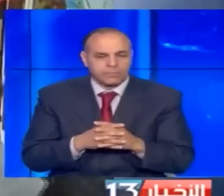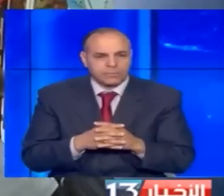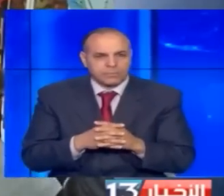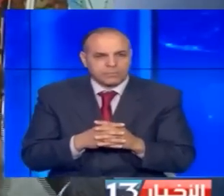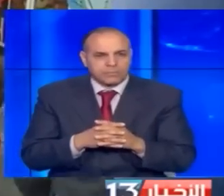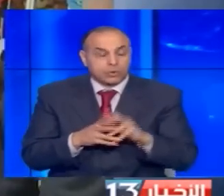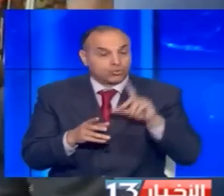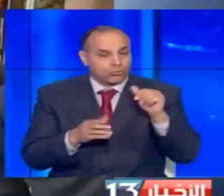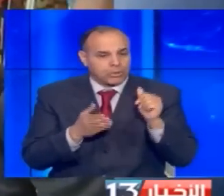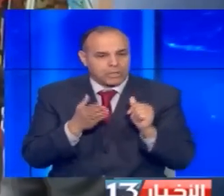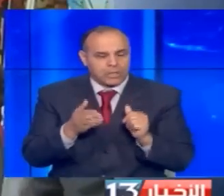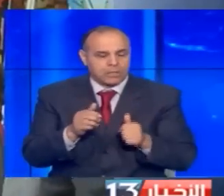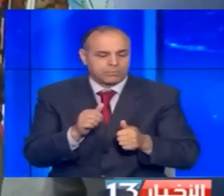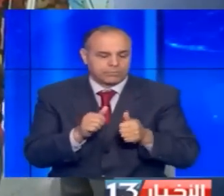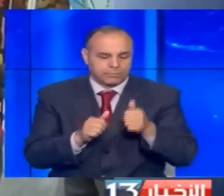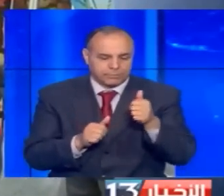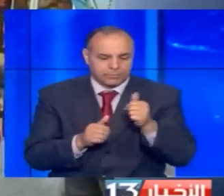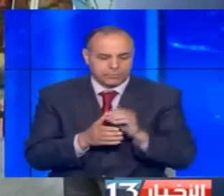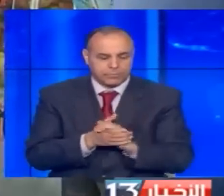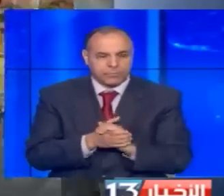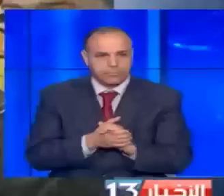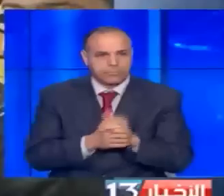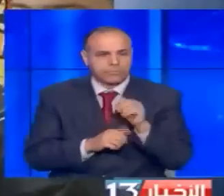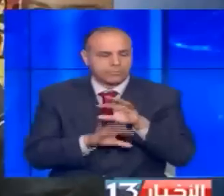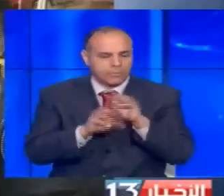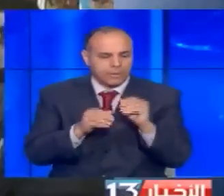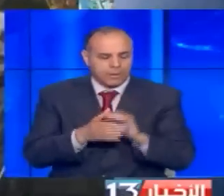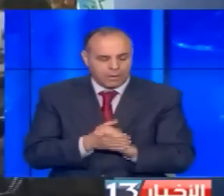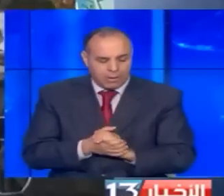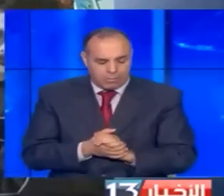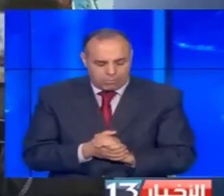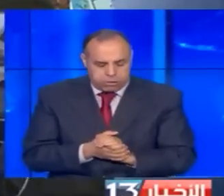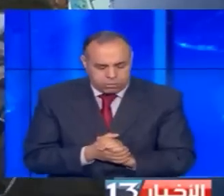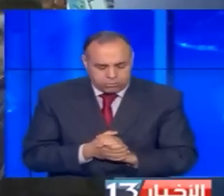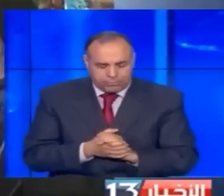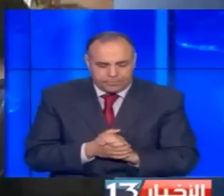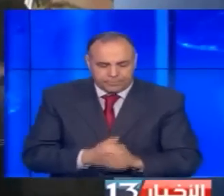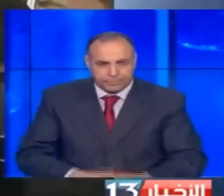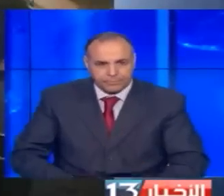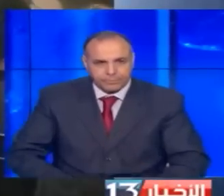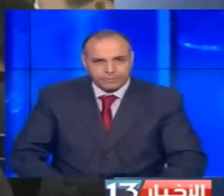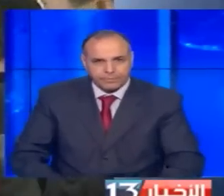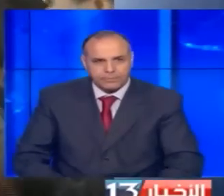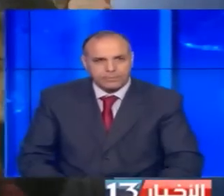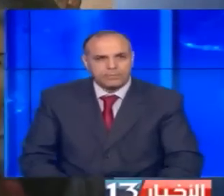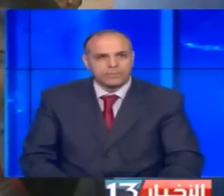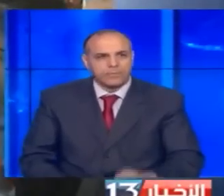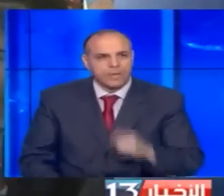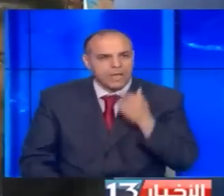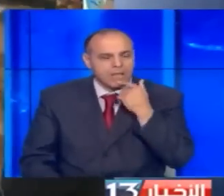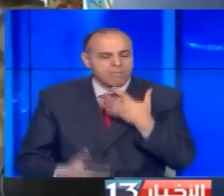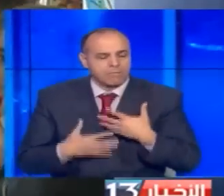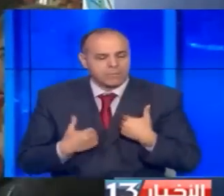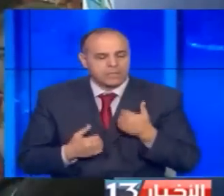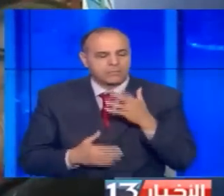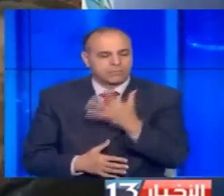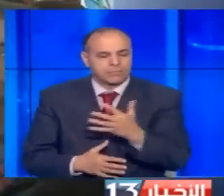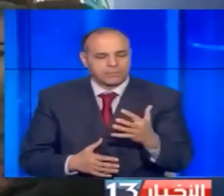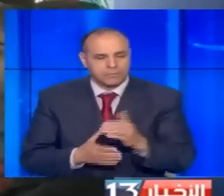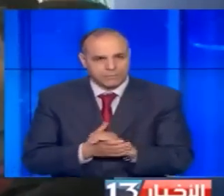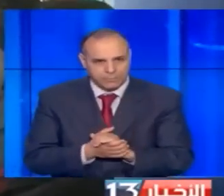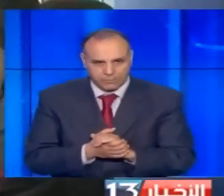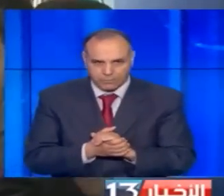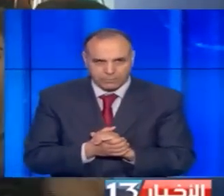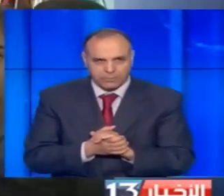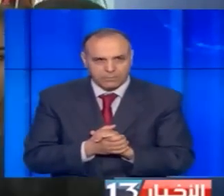حماية الطفولة وحماية الطفولة بشكل عام. اليوم هو اختتام لشهر الحماية وهو فرح للأطفال، وكيف كيف هو